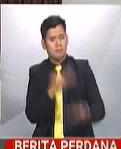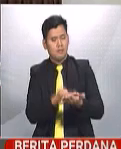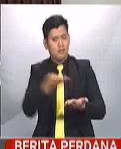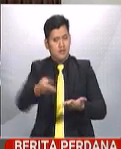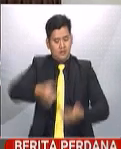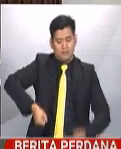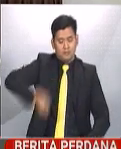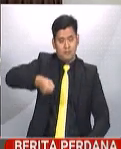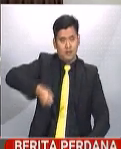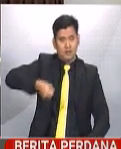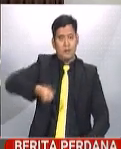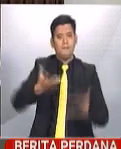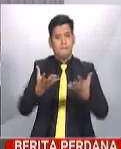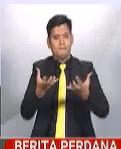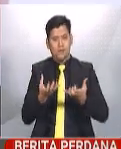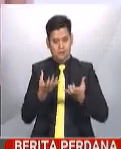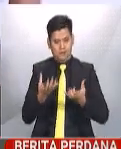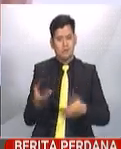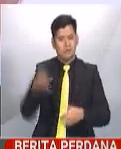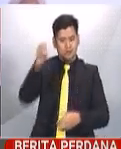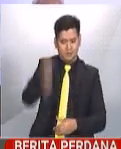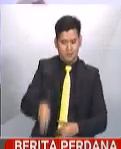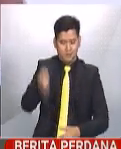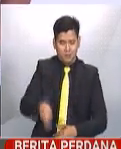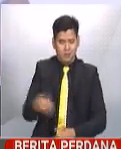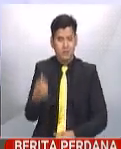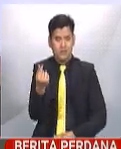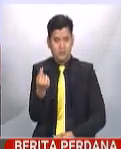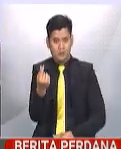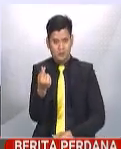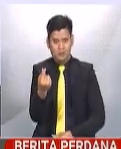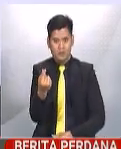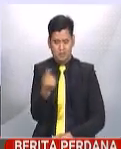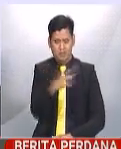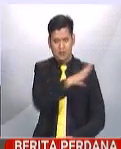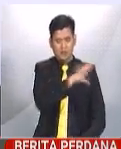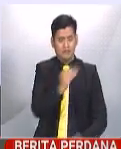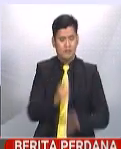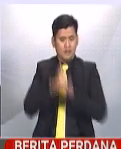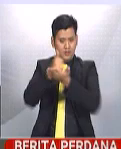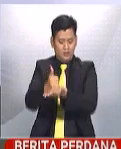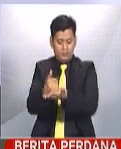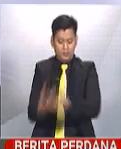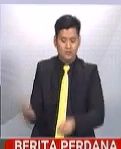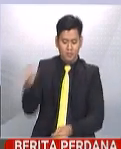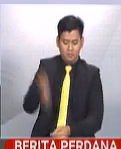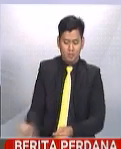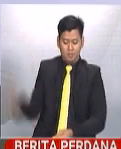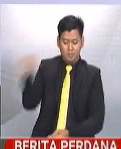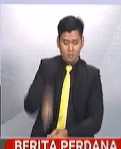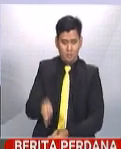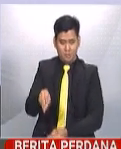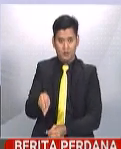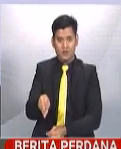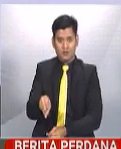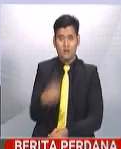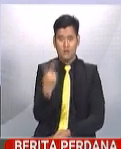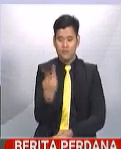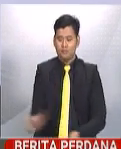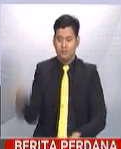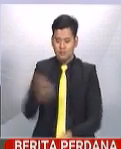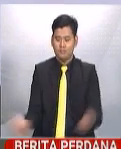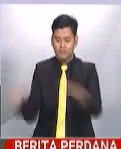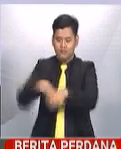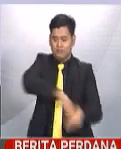wang yang ingin dikeluarkan daripada bank. Selain membantu Saidi memasukkan wang RM5 juta ke dalam dua beg